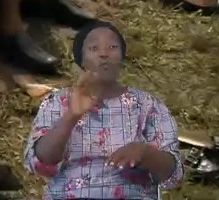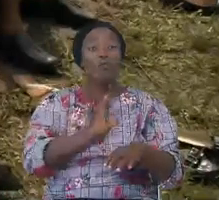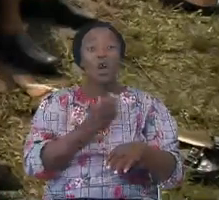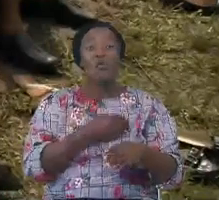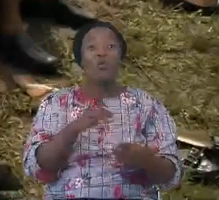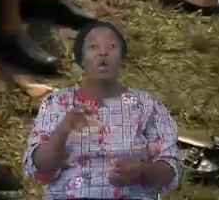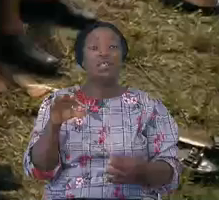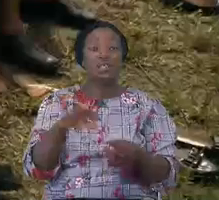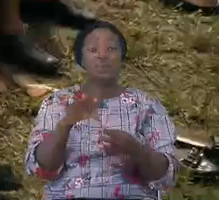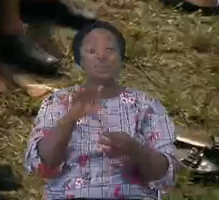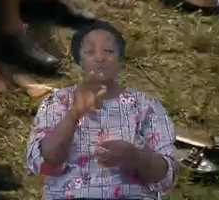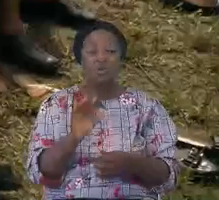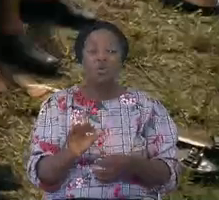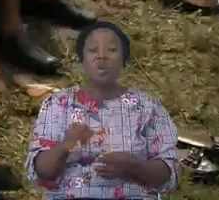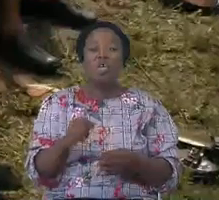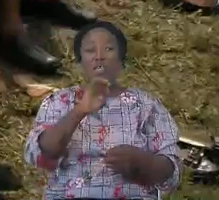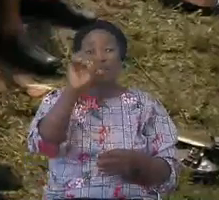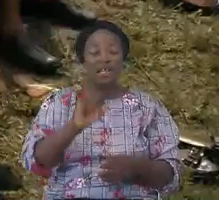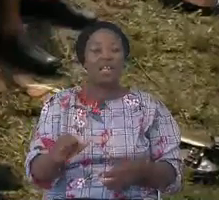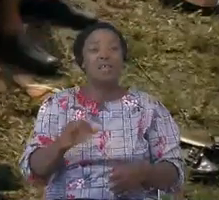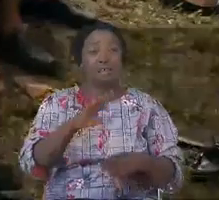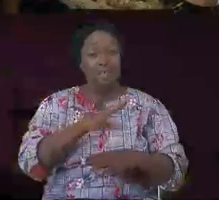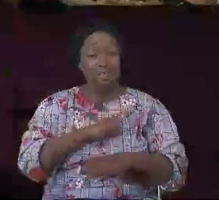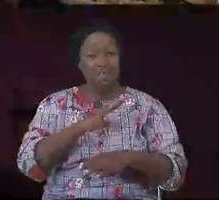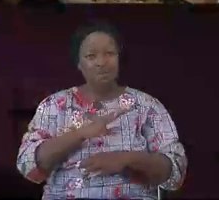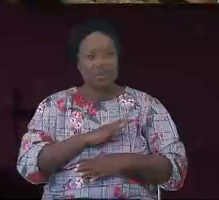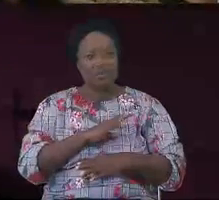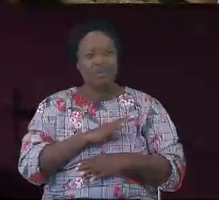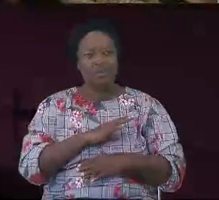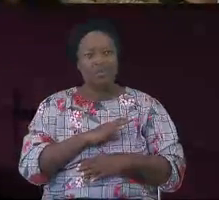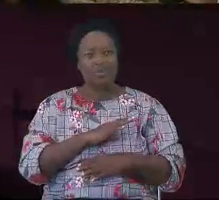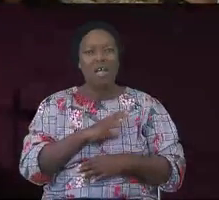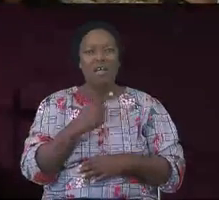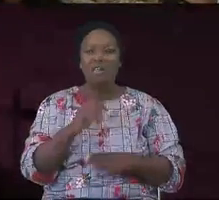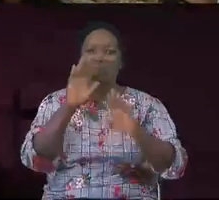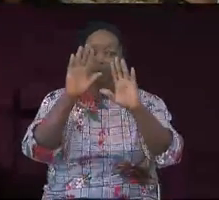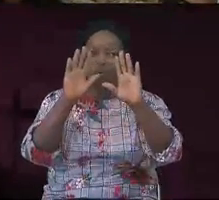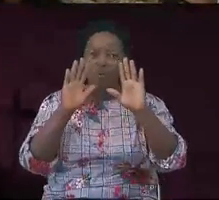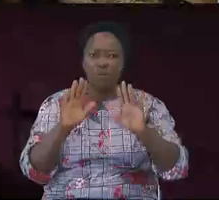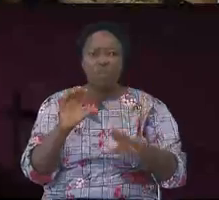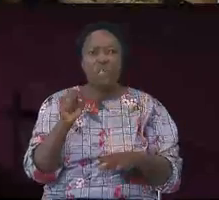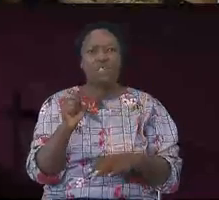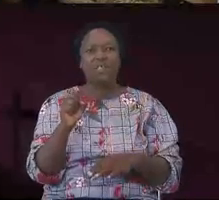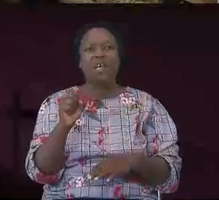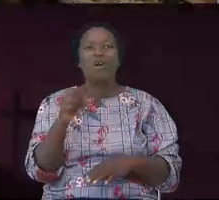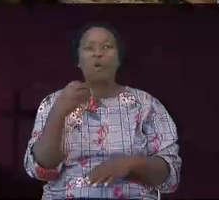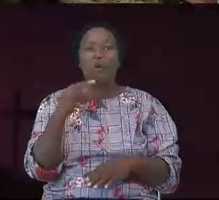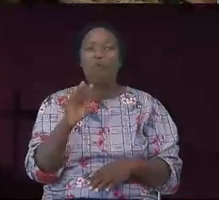déclaration. La merveille de notre satisfaction spirituelle et éternelle.